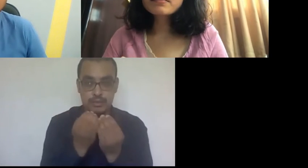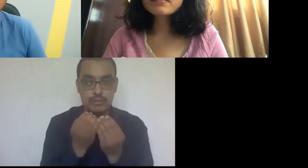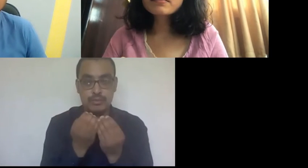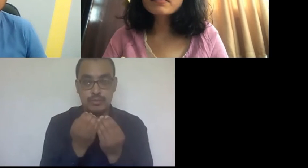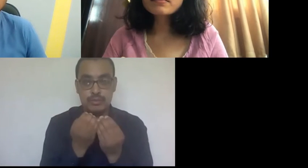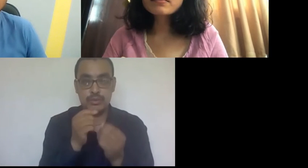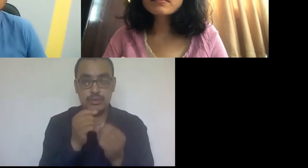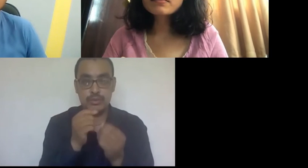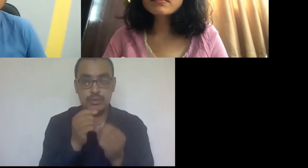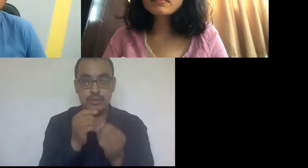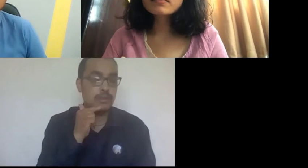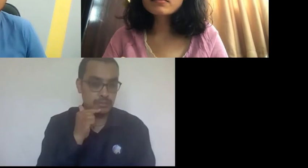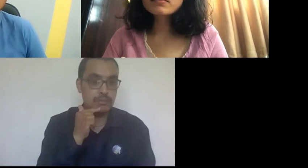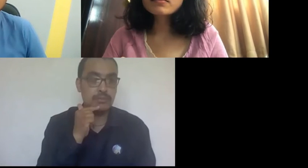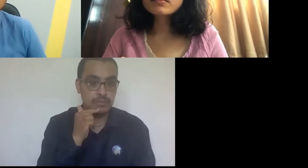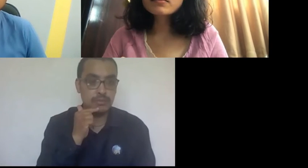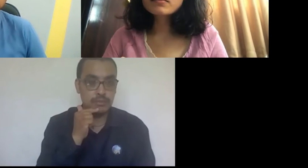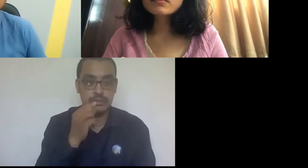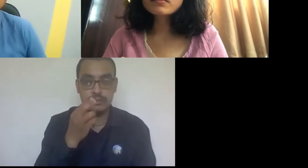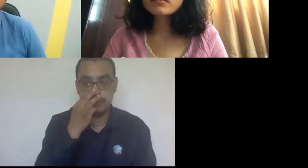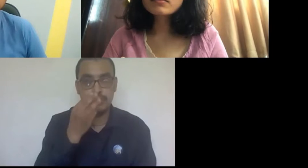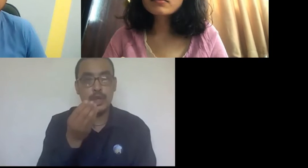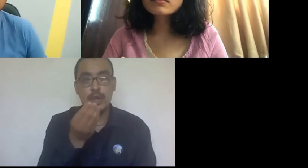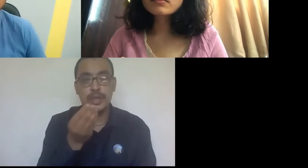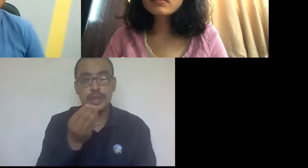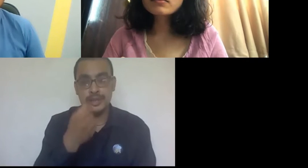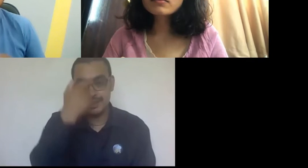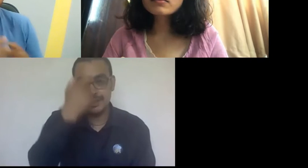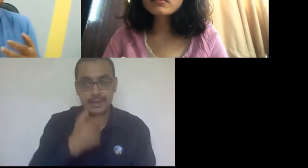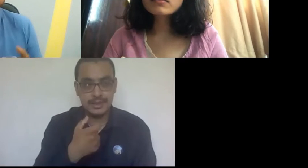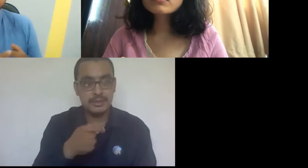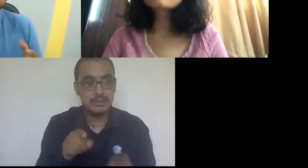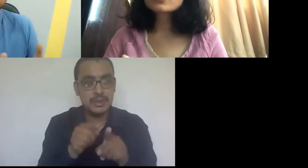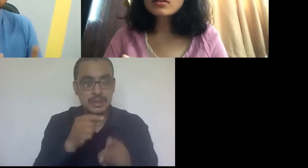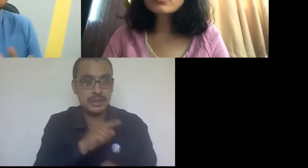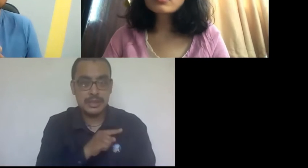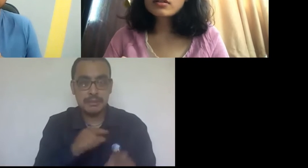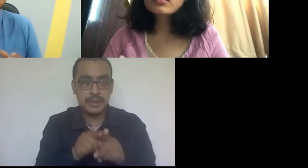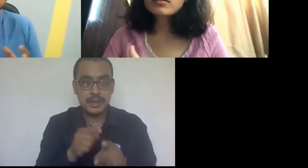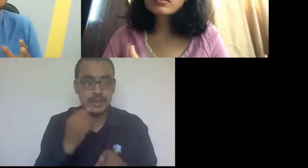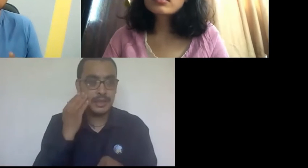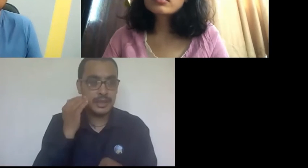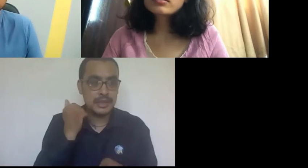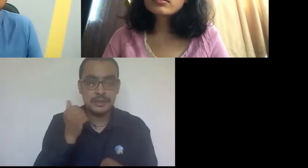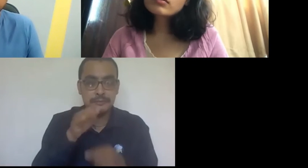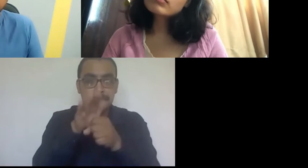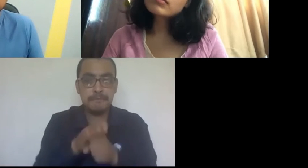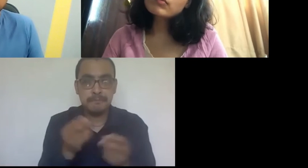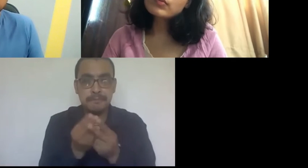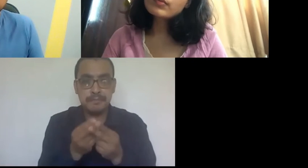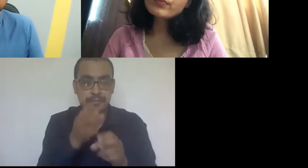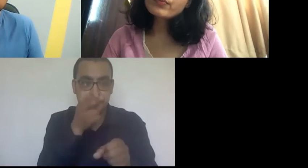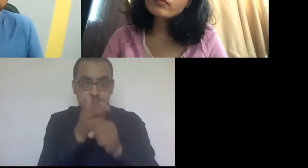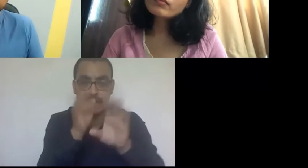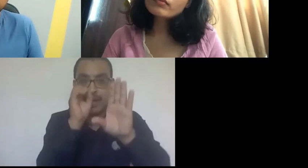कुरा गर्दाखेरि चाहिँ टिकटकमा एउटा अलिकति पर्सनली अब्युज भएको एउटा लेडिजले चाहिँ आफूले अब्युज भएको भिडियो चाहिँ अपलोड गर्छ